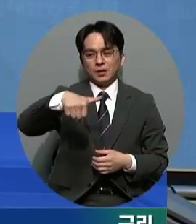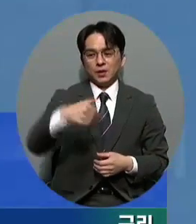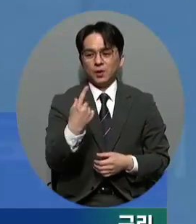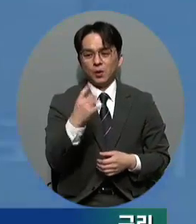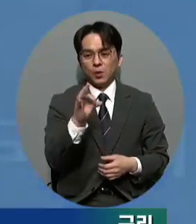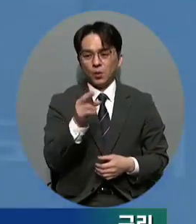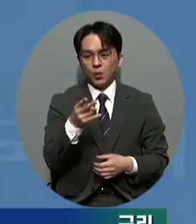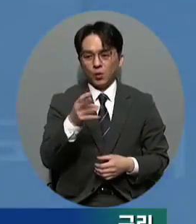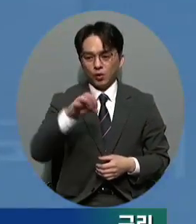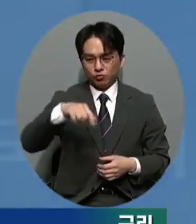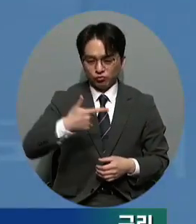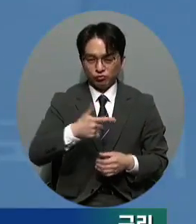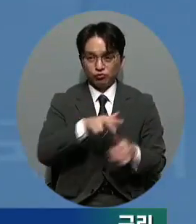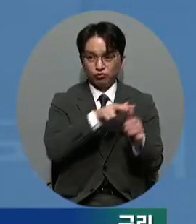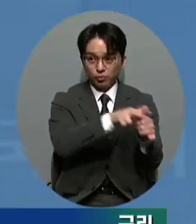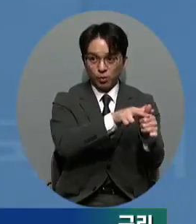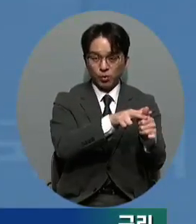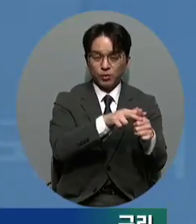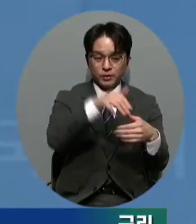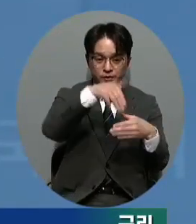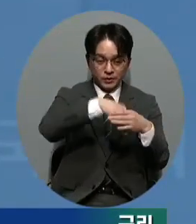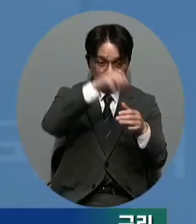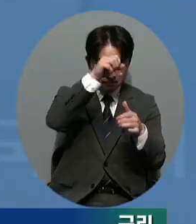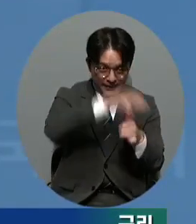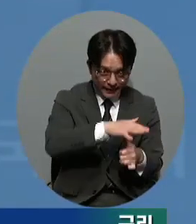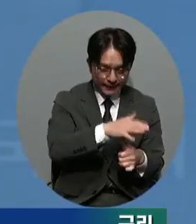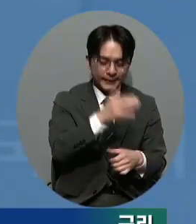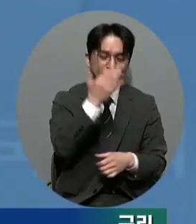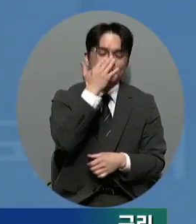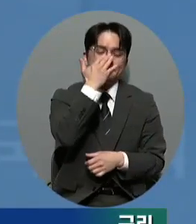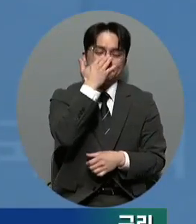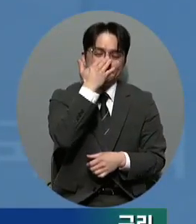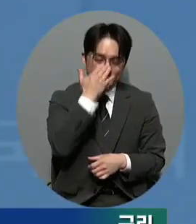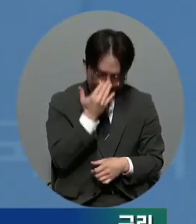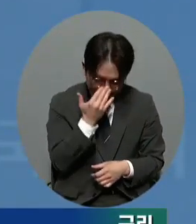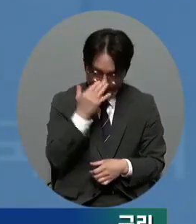받아들인다면서 축하의 말씀을 전한다고 했습니다. TV조선 최민식입니다.